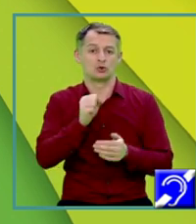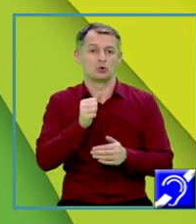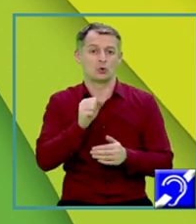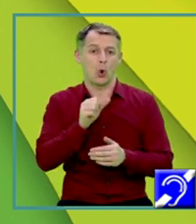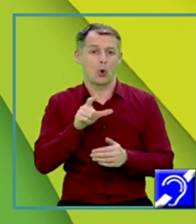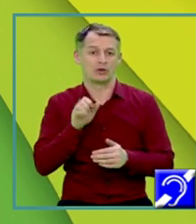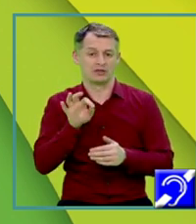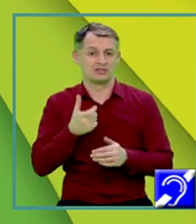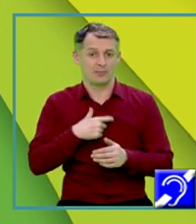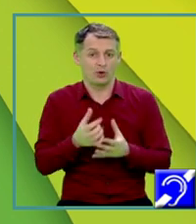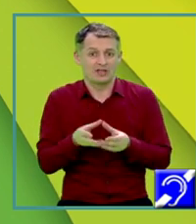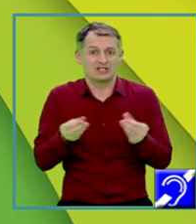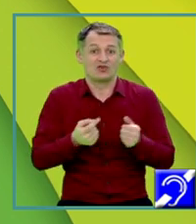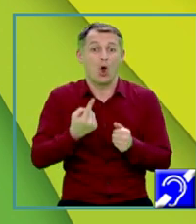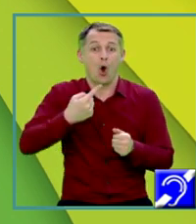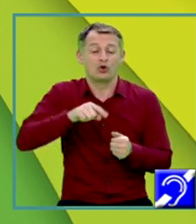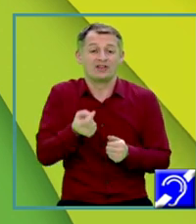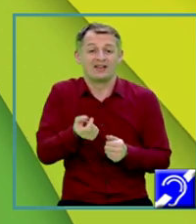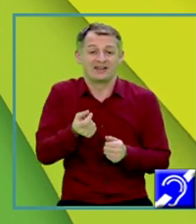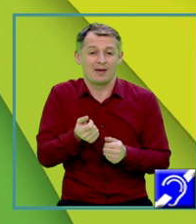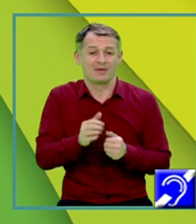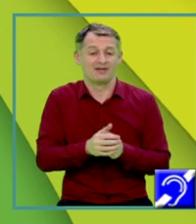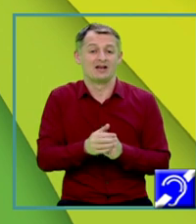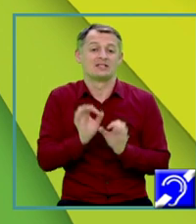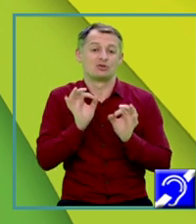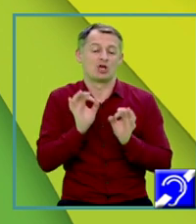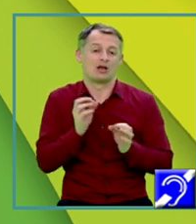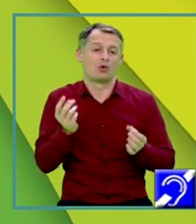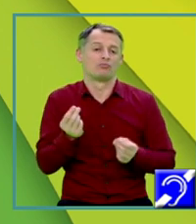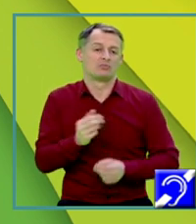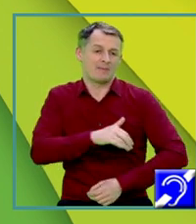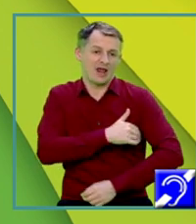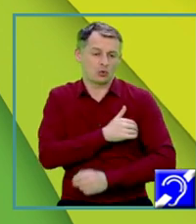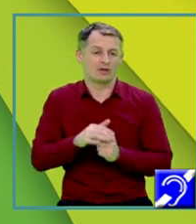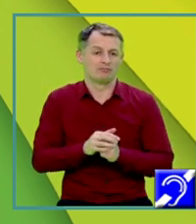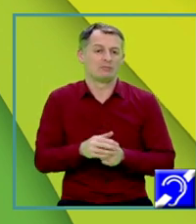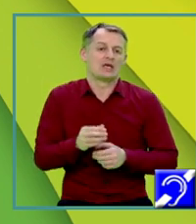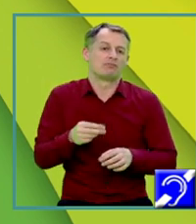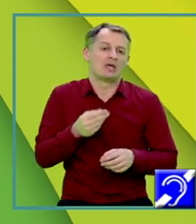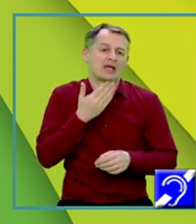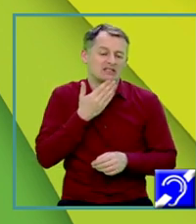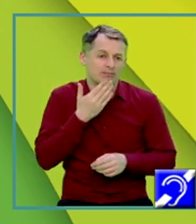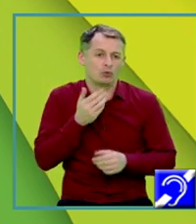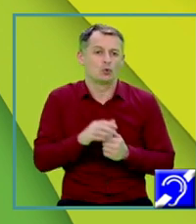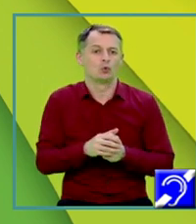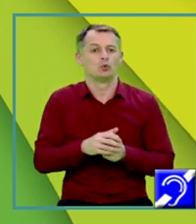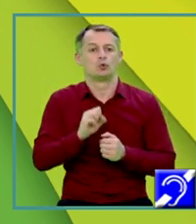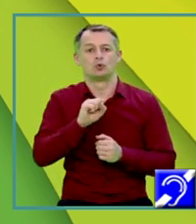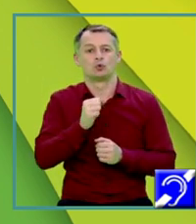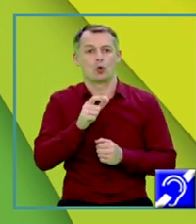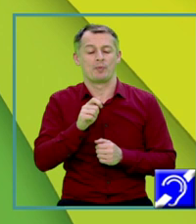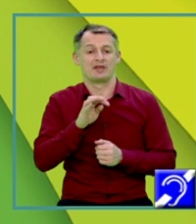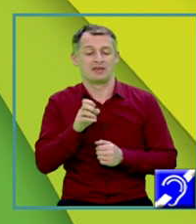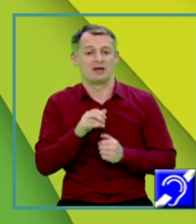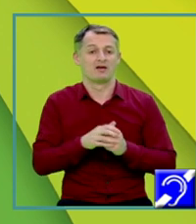dizolva în 100 de grame de solvent la o anumită temperatură. Haideți să luăm spre exemplificare solubilitatea azotatului